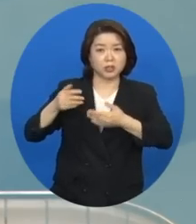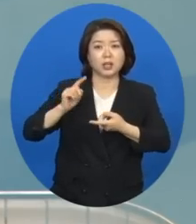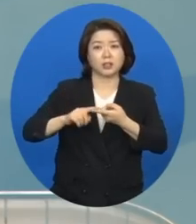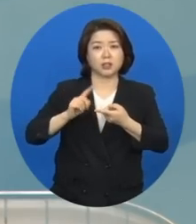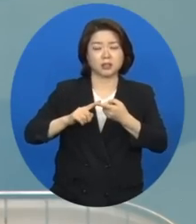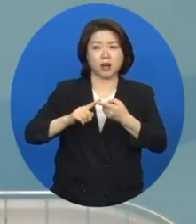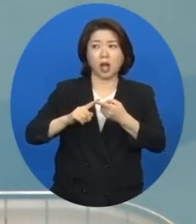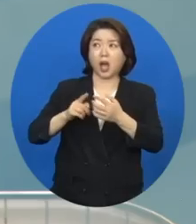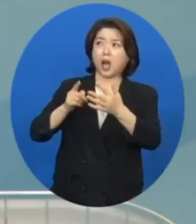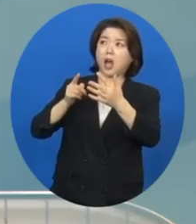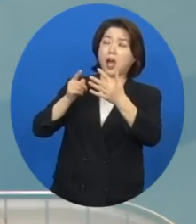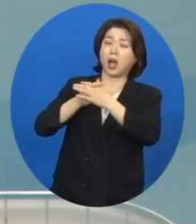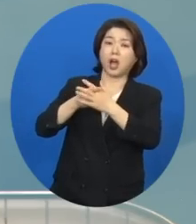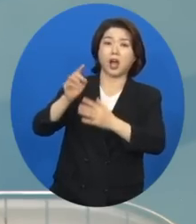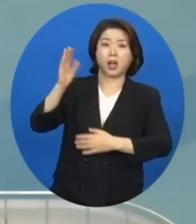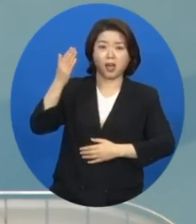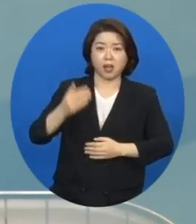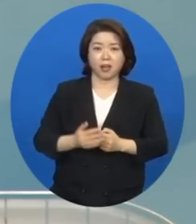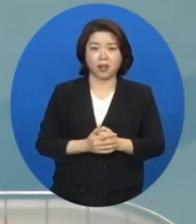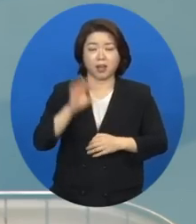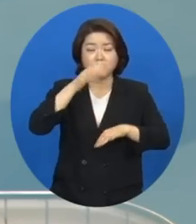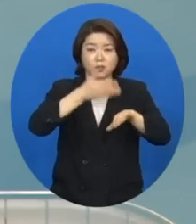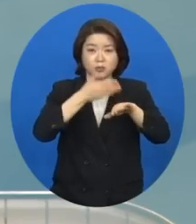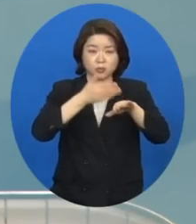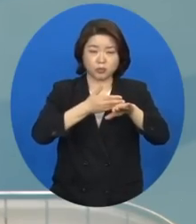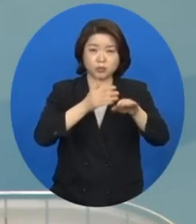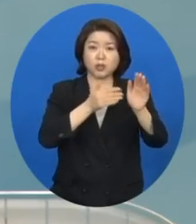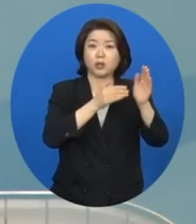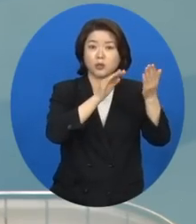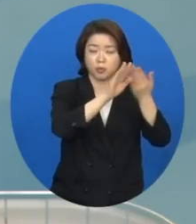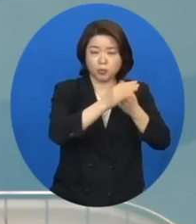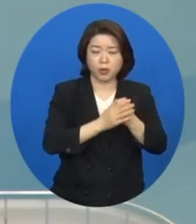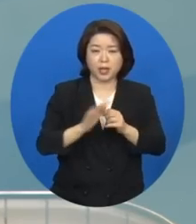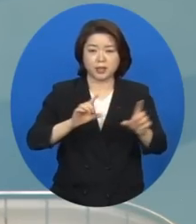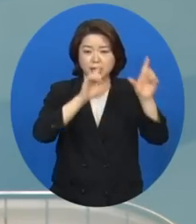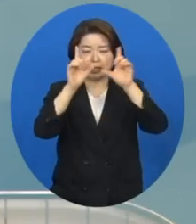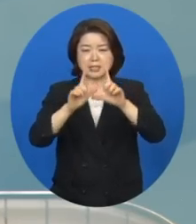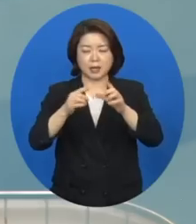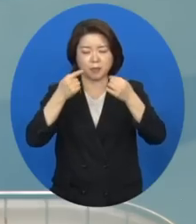알게 되었어요. 그 수련회 이후에 제 삶에 한 가지 분명한 변화가